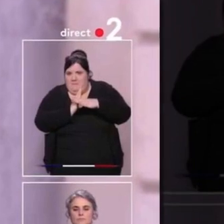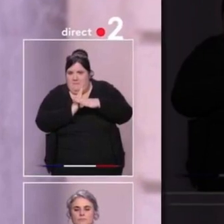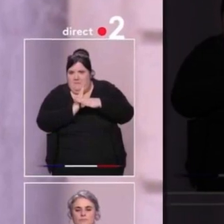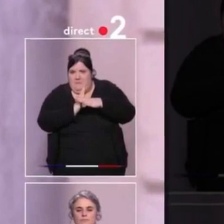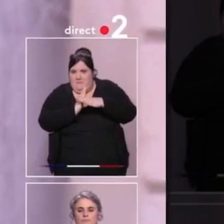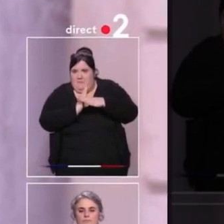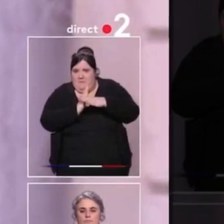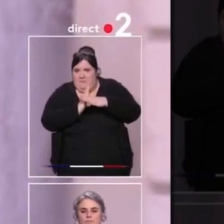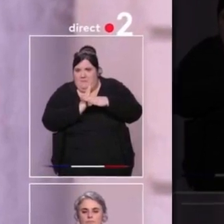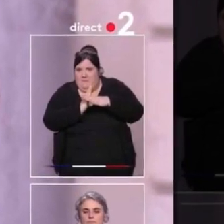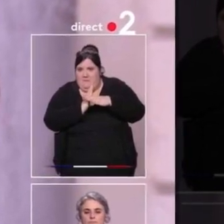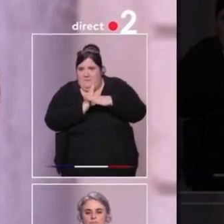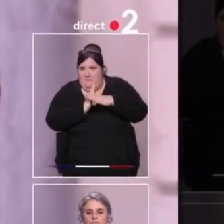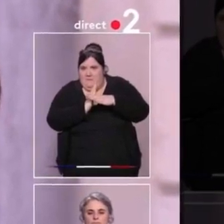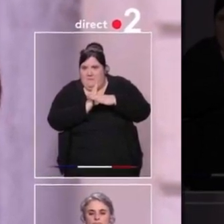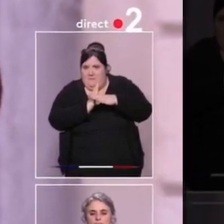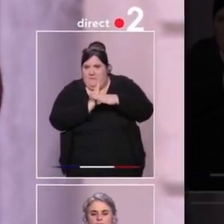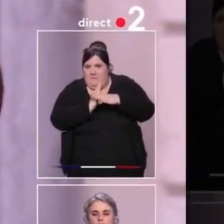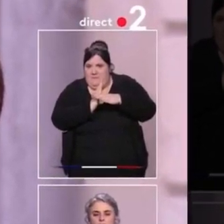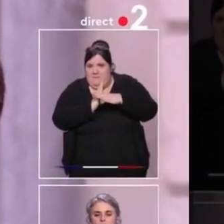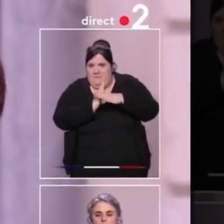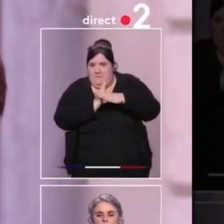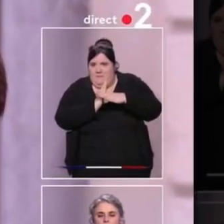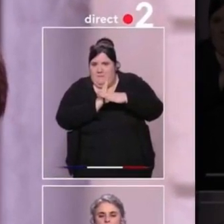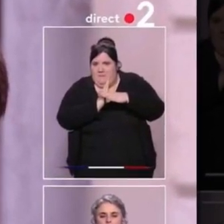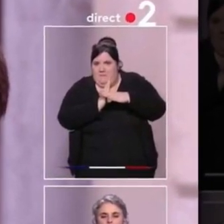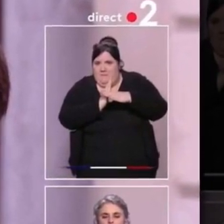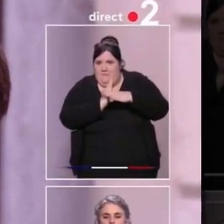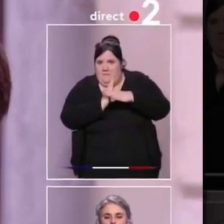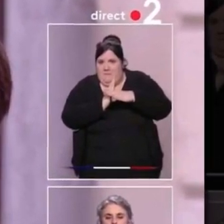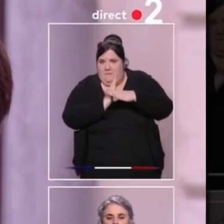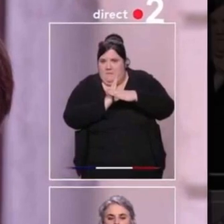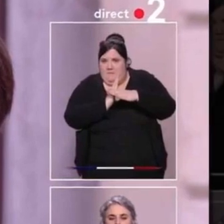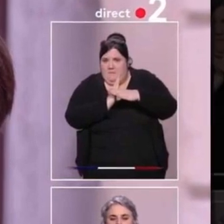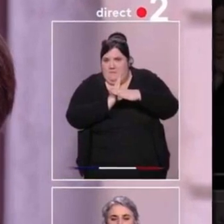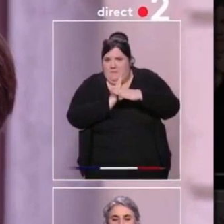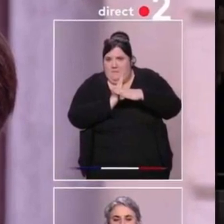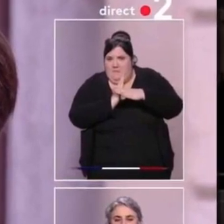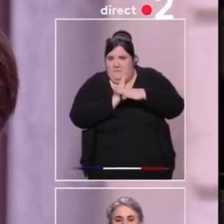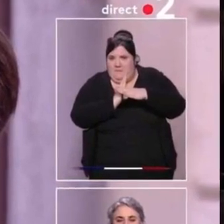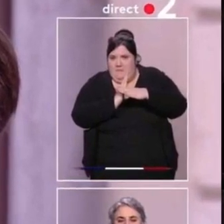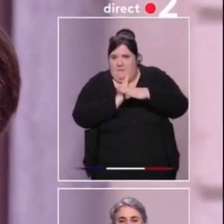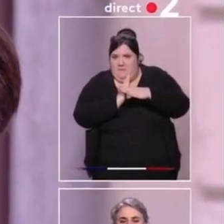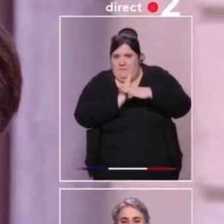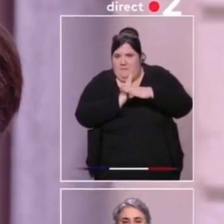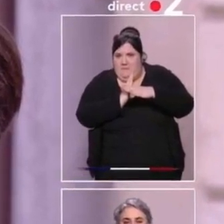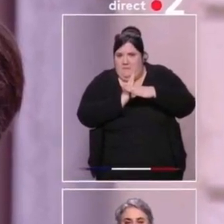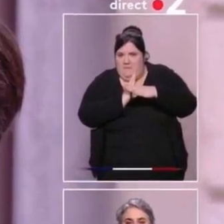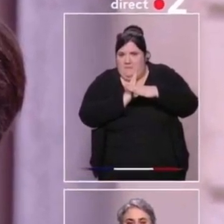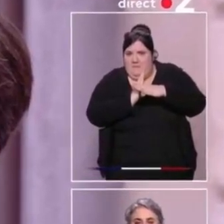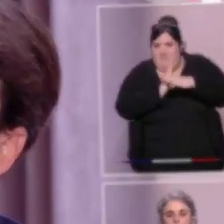Concentré sur l'interview qu'il menait, le journaliste semblait tout de même souffrir de la chaleur sur le plateau, installé au palais de